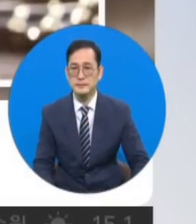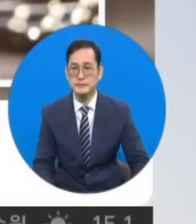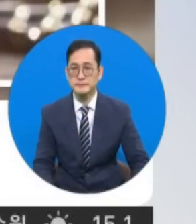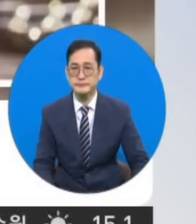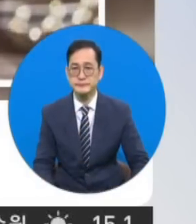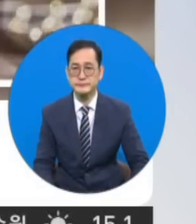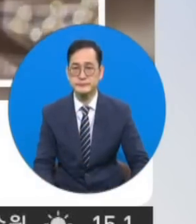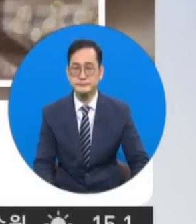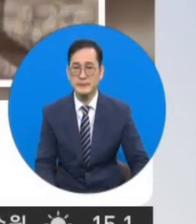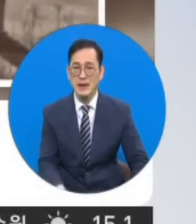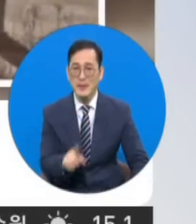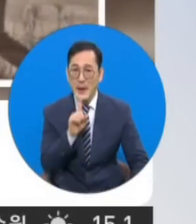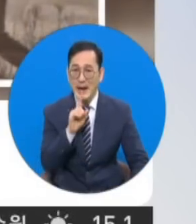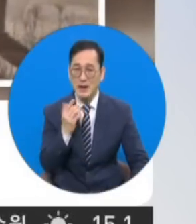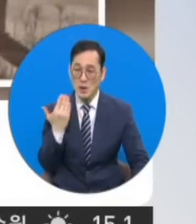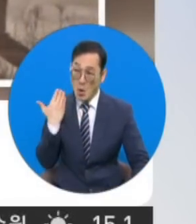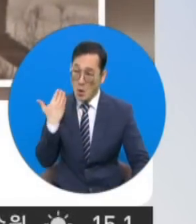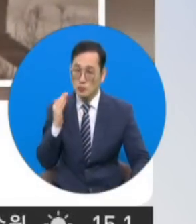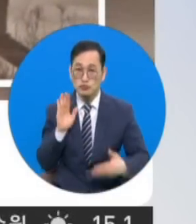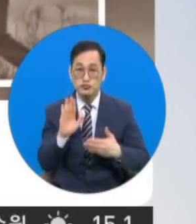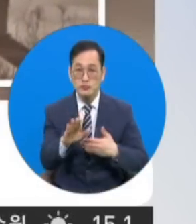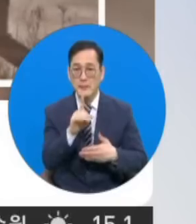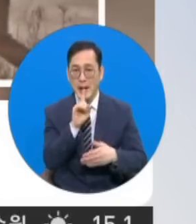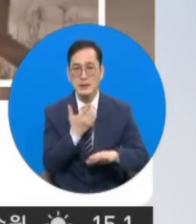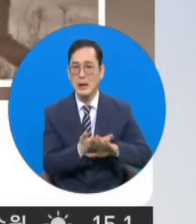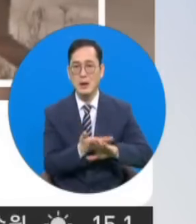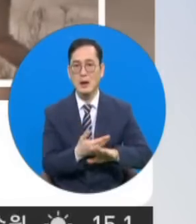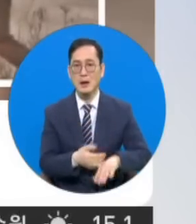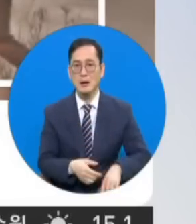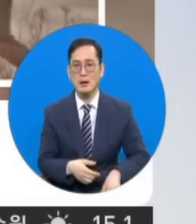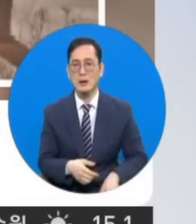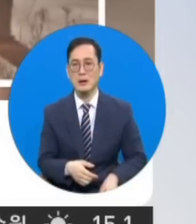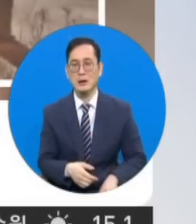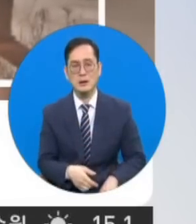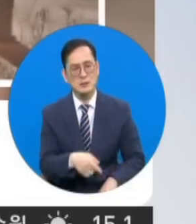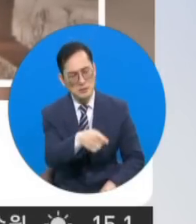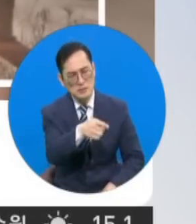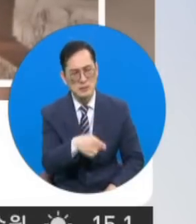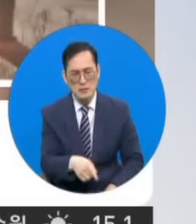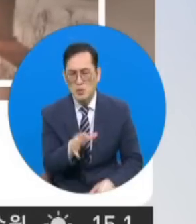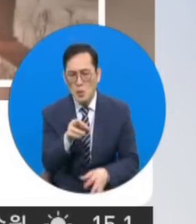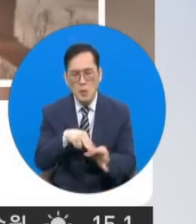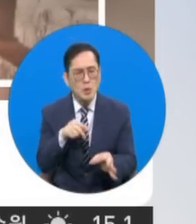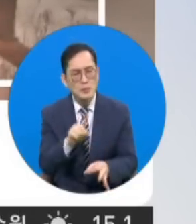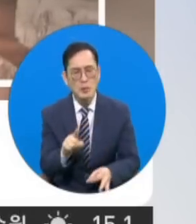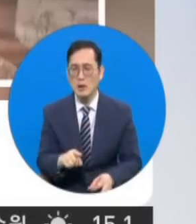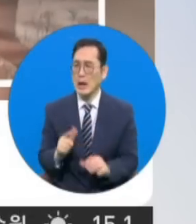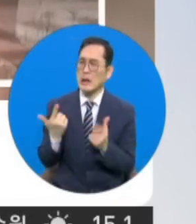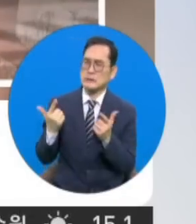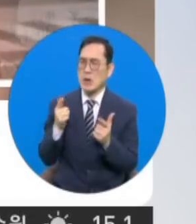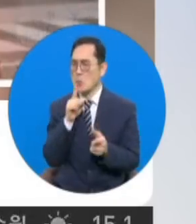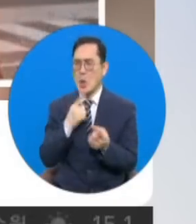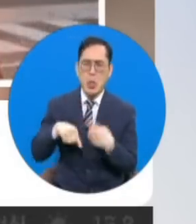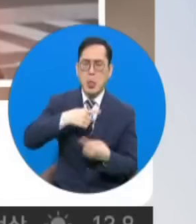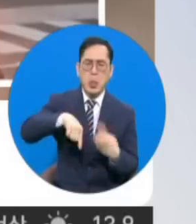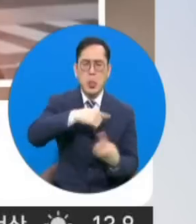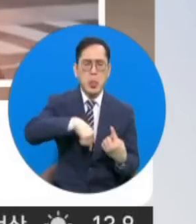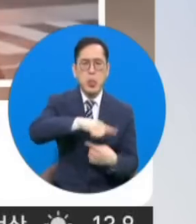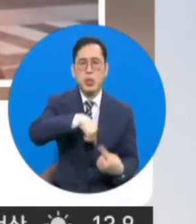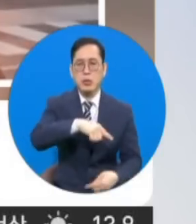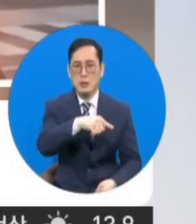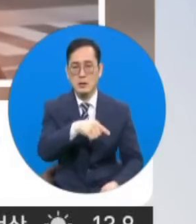했던 얘기 오늘 다루고요 또 해명하고요 그 다음에 얘기하라고 할 때 답 안 하고 회피하면서 도망 다녀요 그 다음에